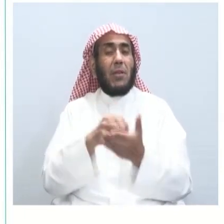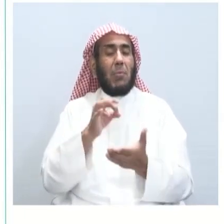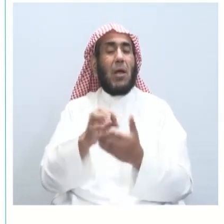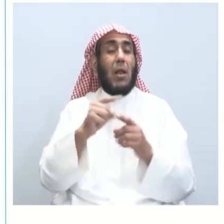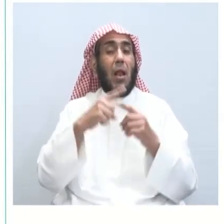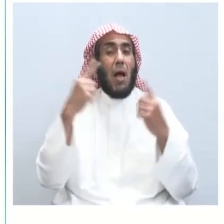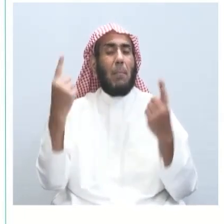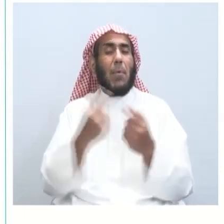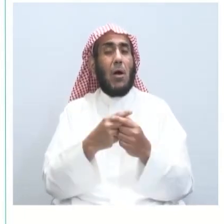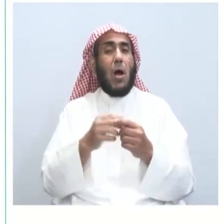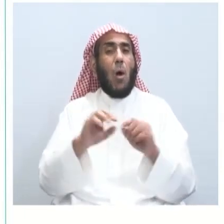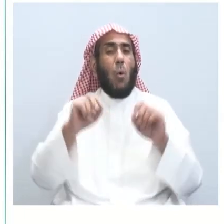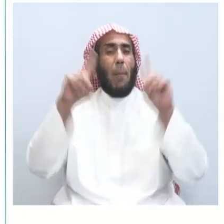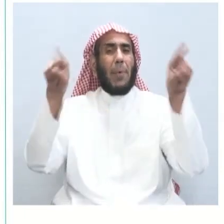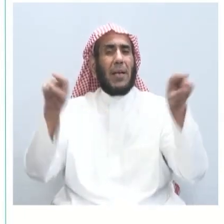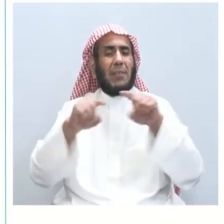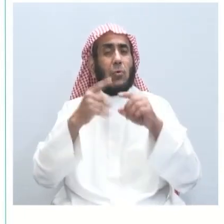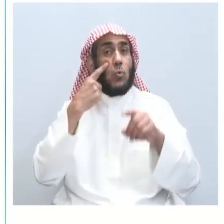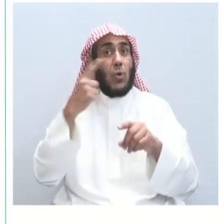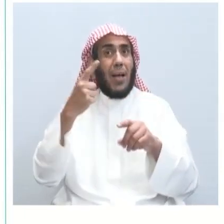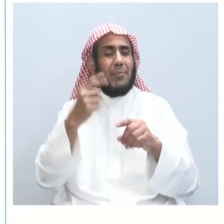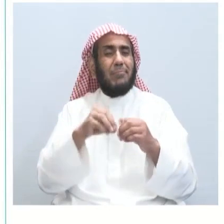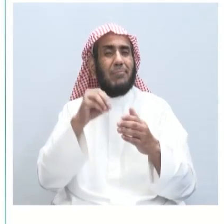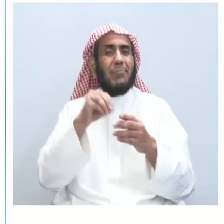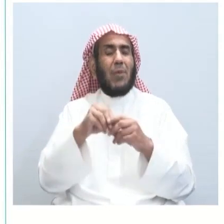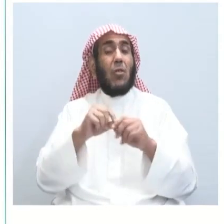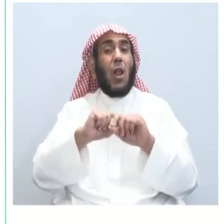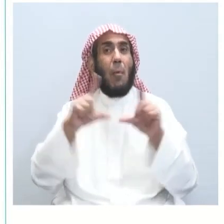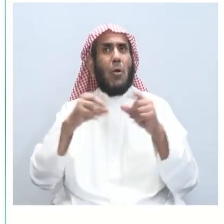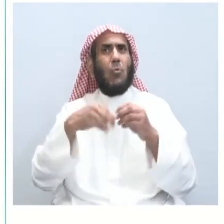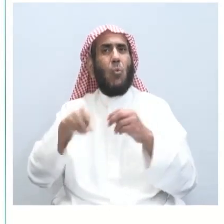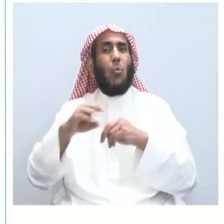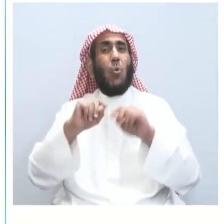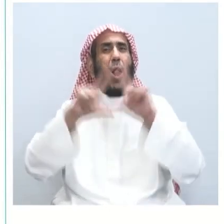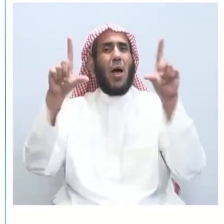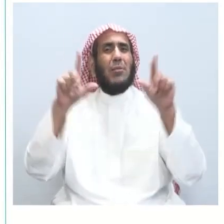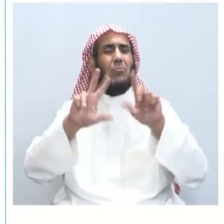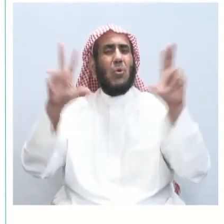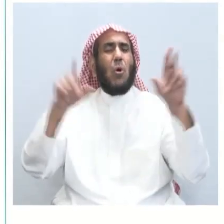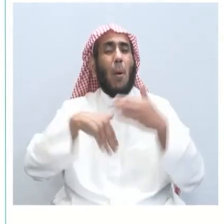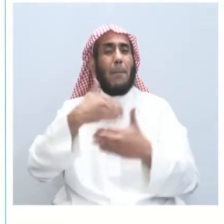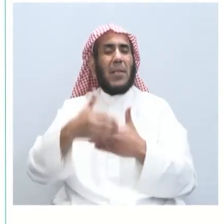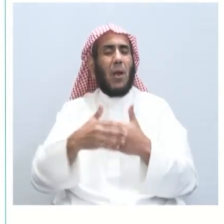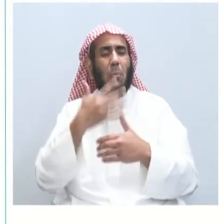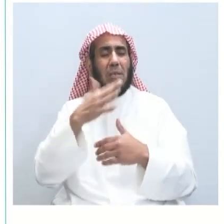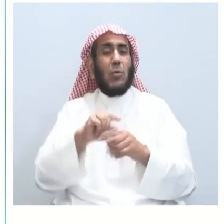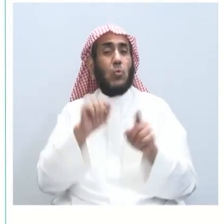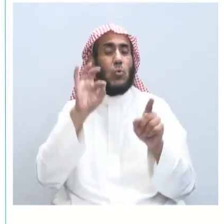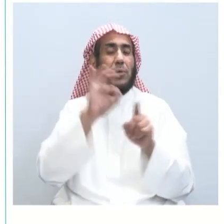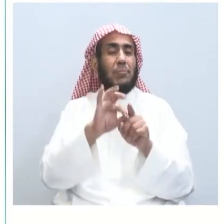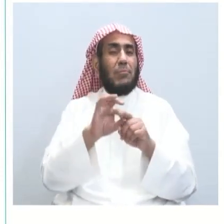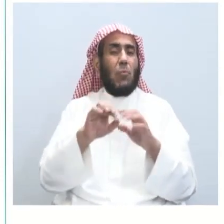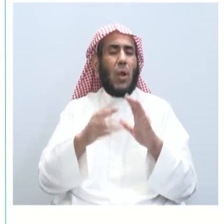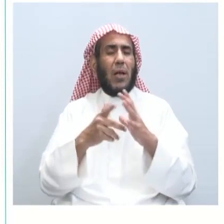العام او عبر التلفاز او غيره يشاهد هذه الحملات او هذه الاعلانات وبالتالي يكون من السهل الوصول اليهم